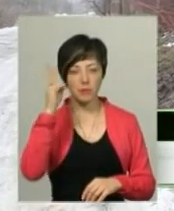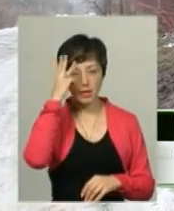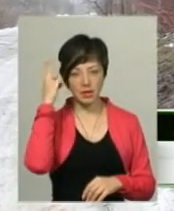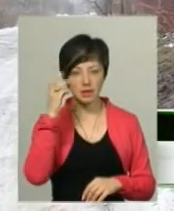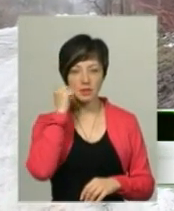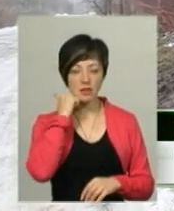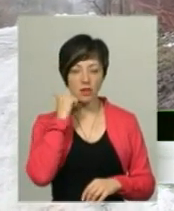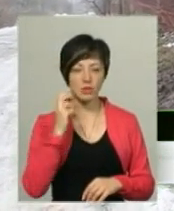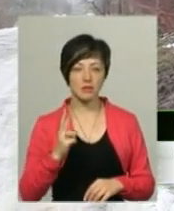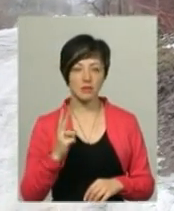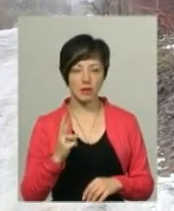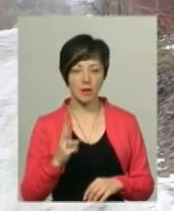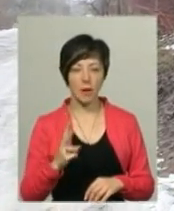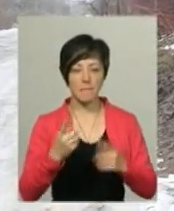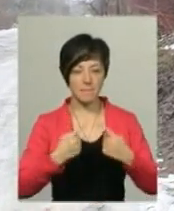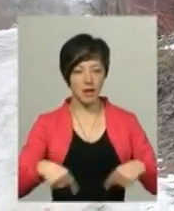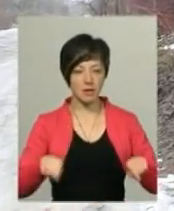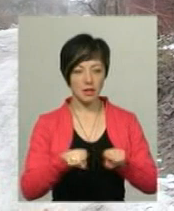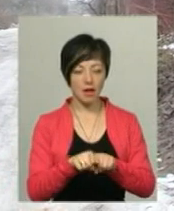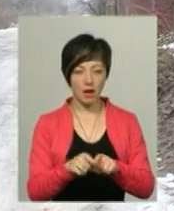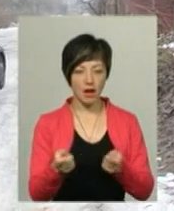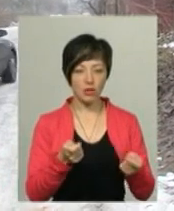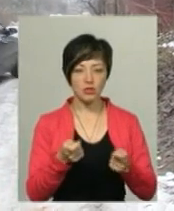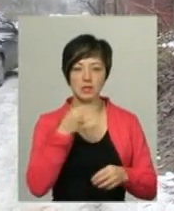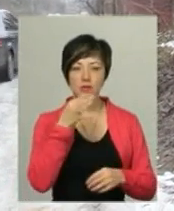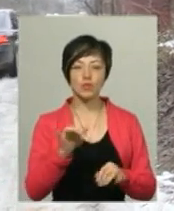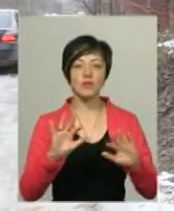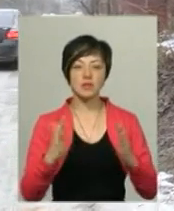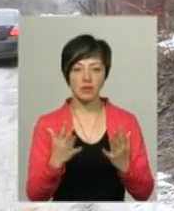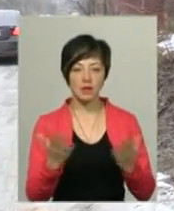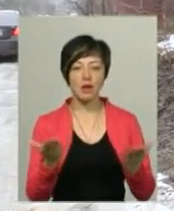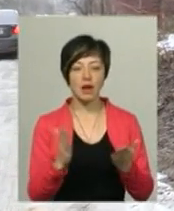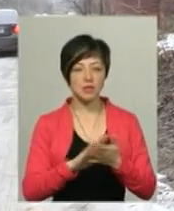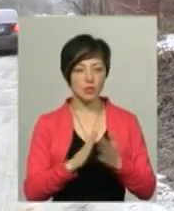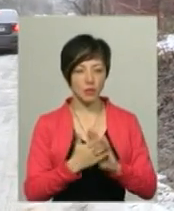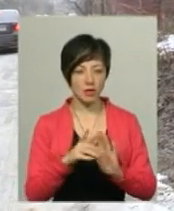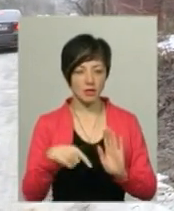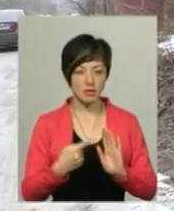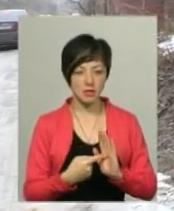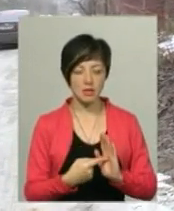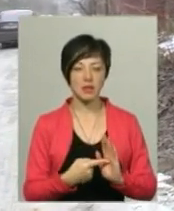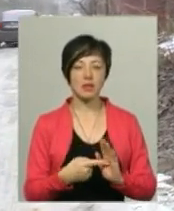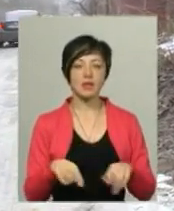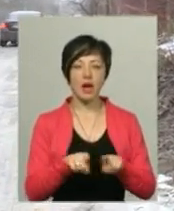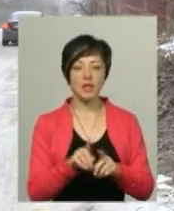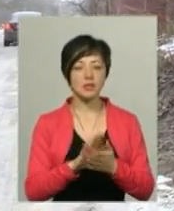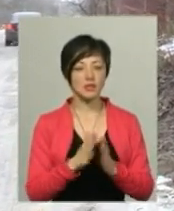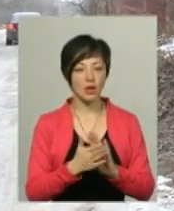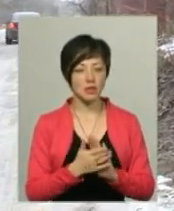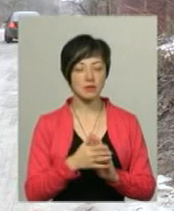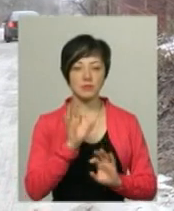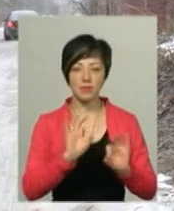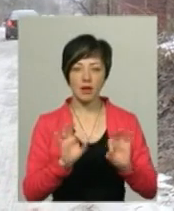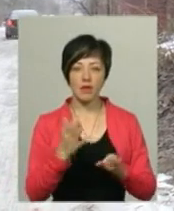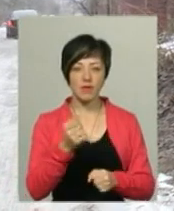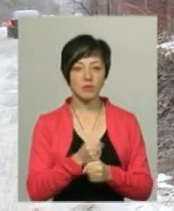Хмельницького і Староконстантинського патріарху, і він сказав, що там у вас случилося, яка вийшла у вас ситуація. Ну, склалася така ситуація, він каже, що